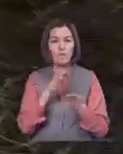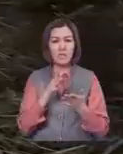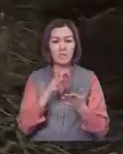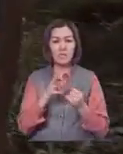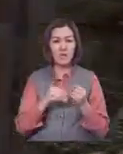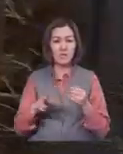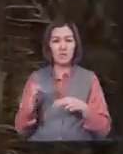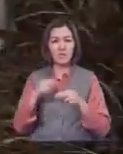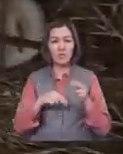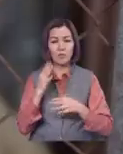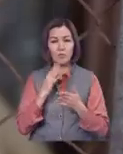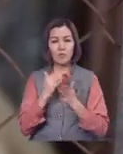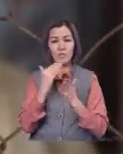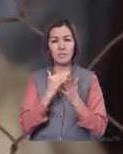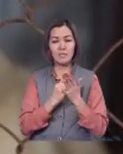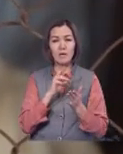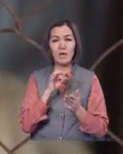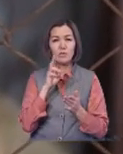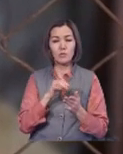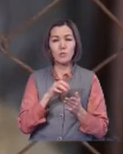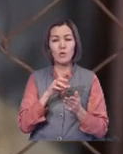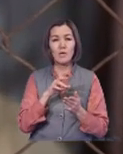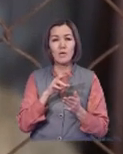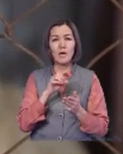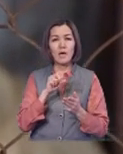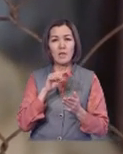салу жоспарда. Бұл тізімде Ақсу, Алакөл, Панфилов